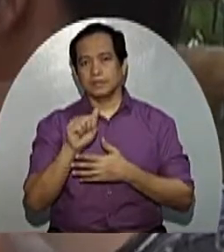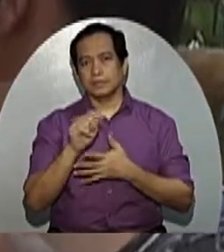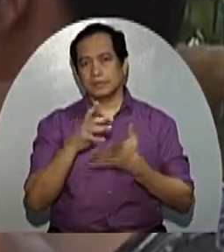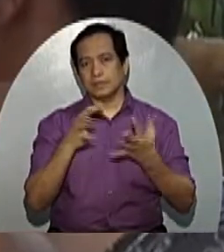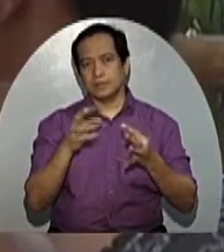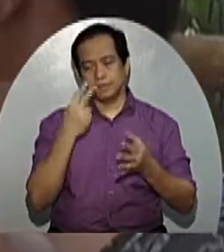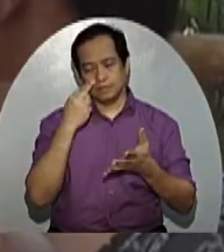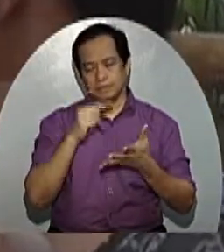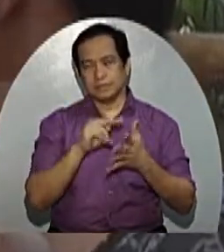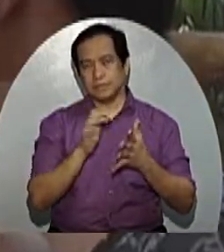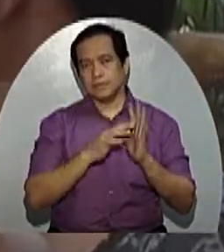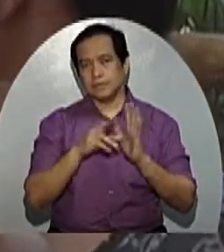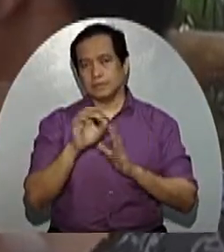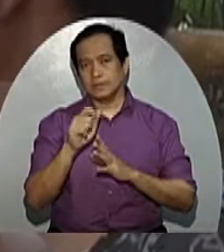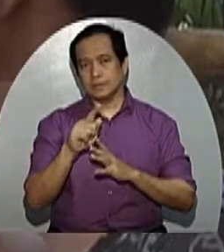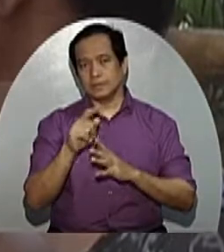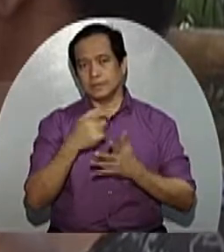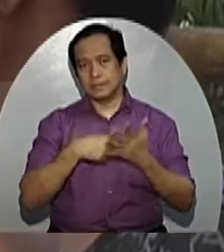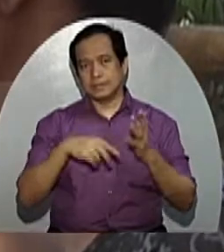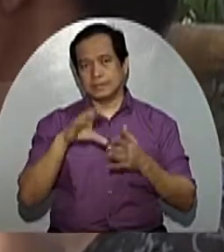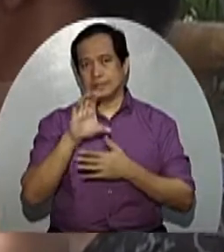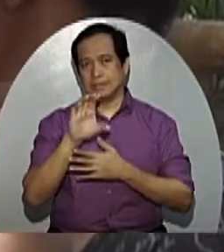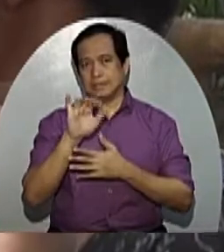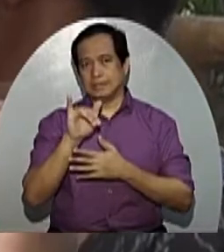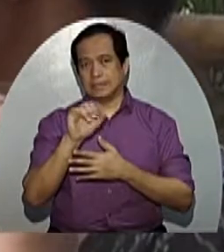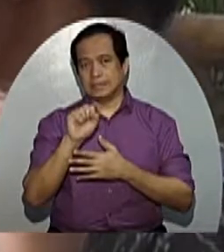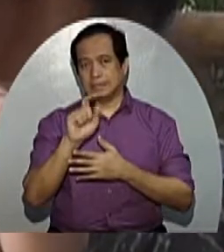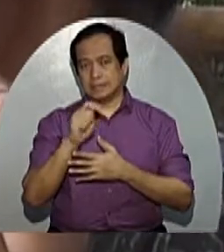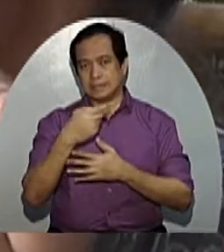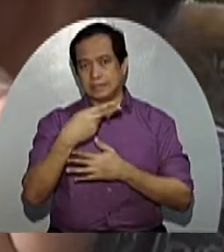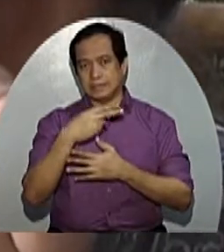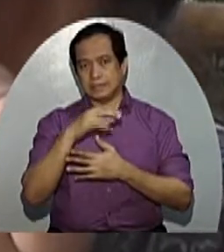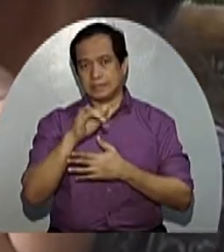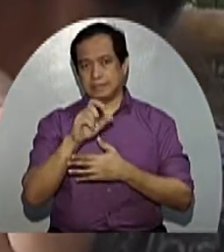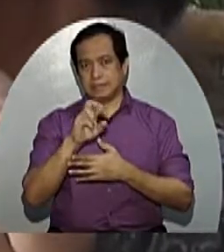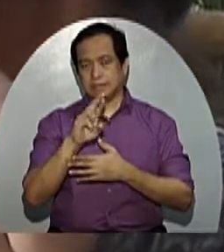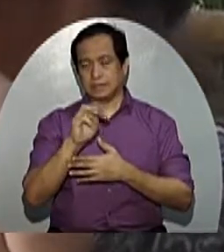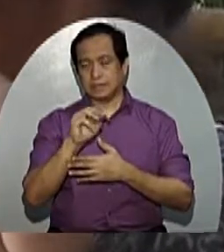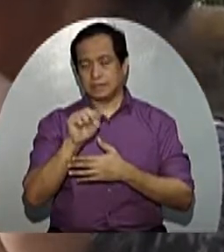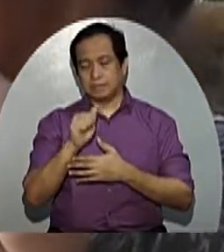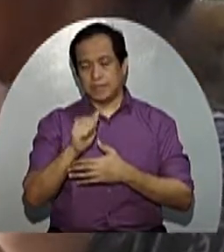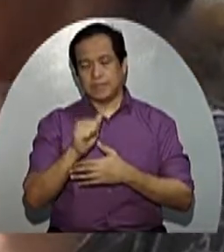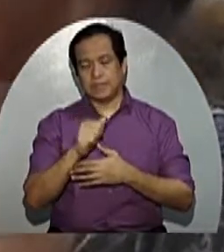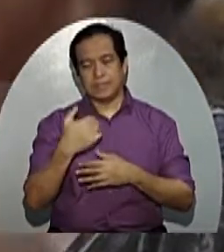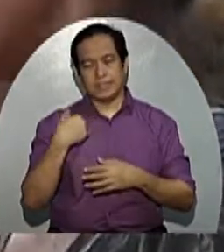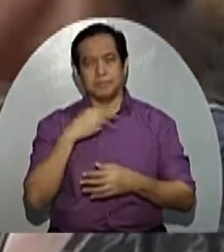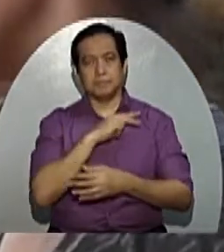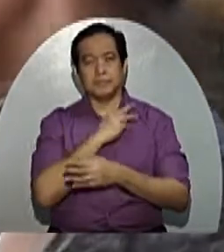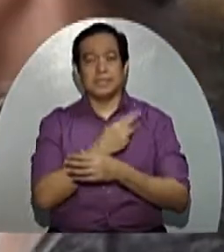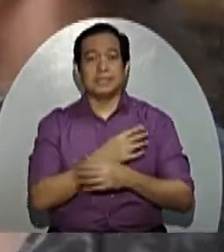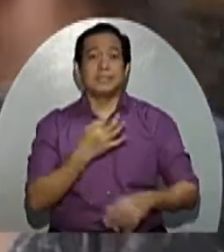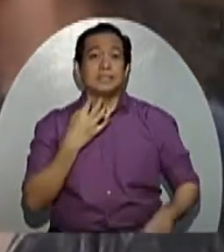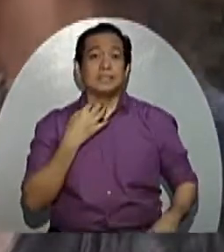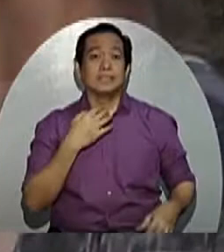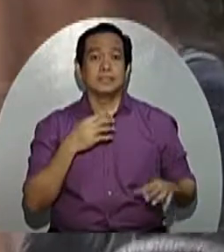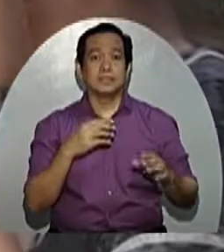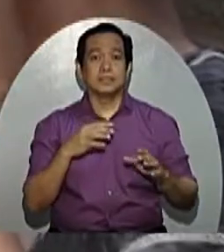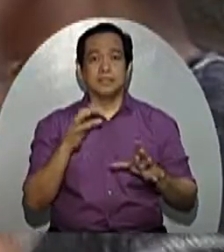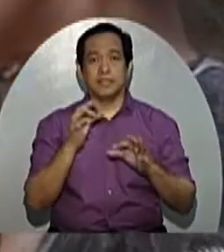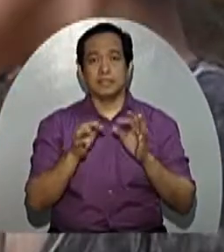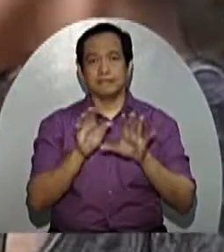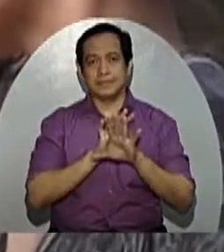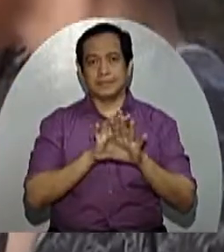ay cystic hygroma. May laman daw po dito sa leeg niya. Hindi naman daw po